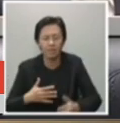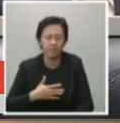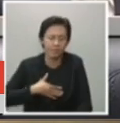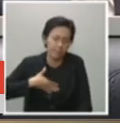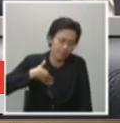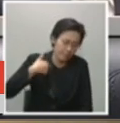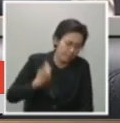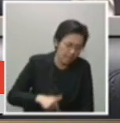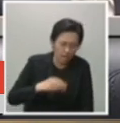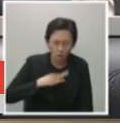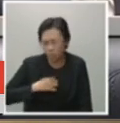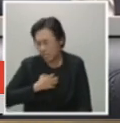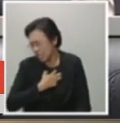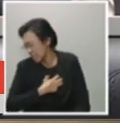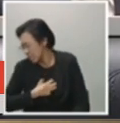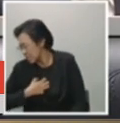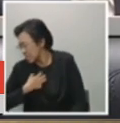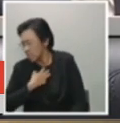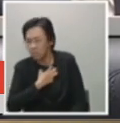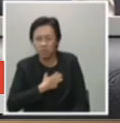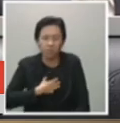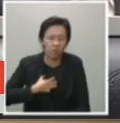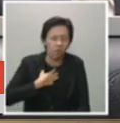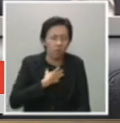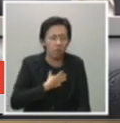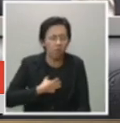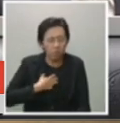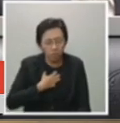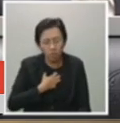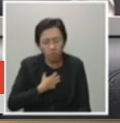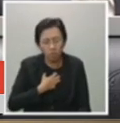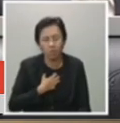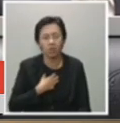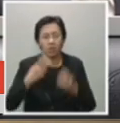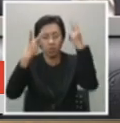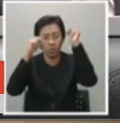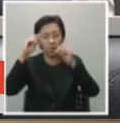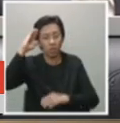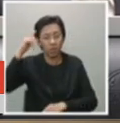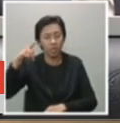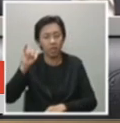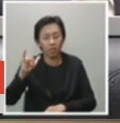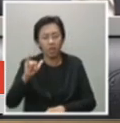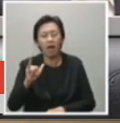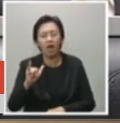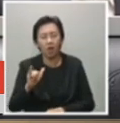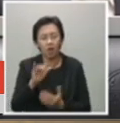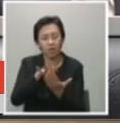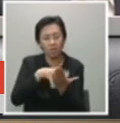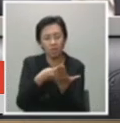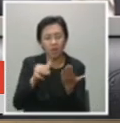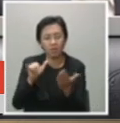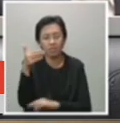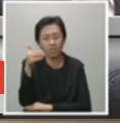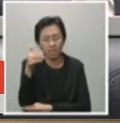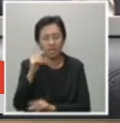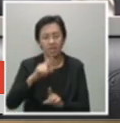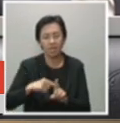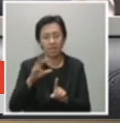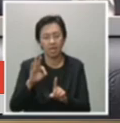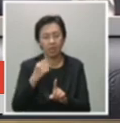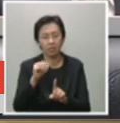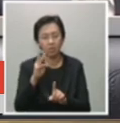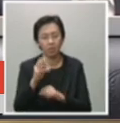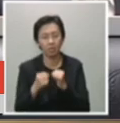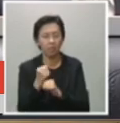ข์อยู่ตลอดเวลาพลเอกประยุทธ์จันทร์โอชายังเคยหลุดปากพูดในงานยุทธศาสตร์ชาติวันที่16กันยายน